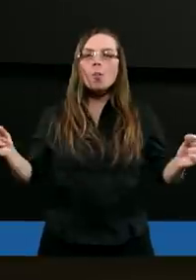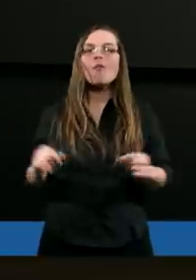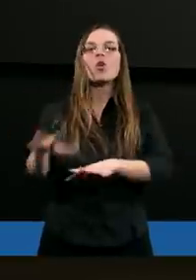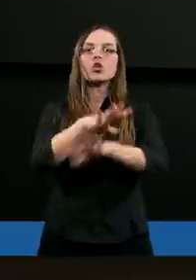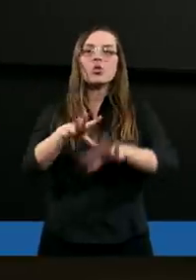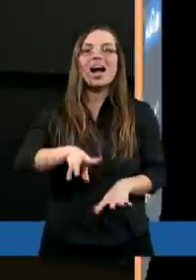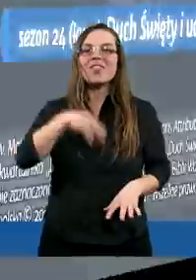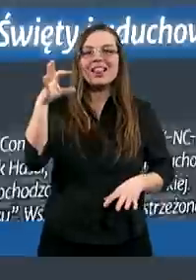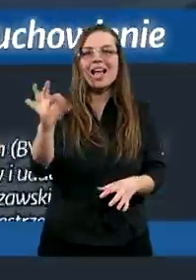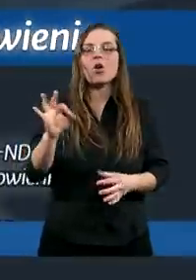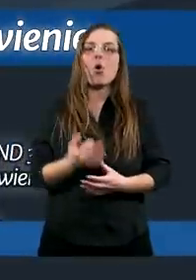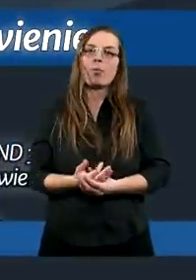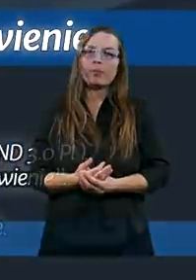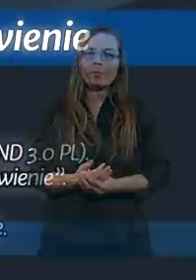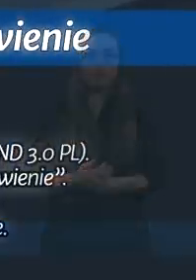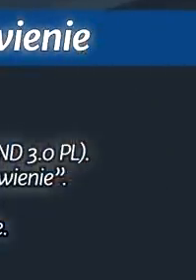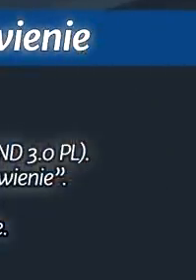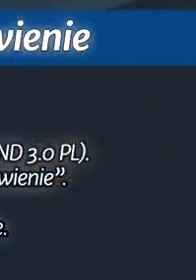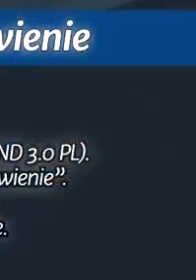Ducha Świętego.